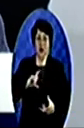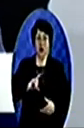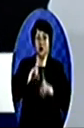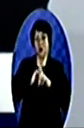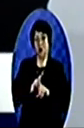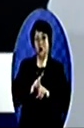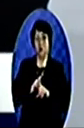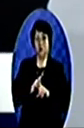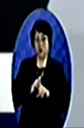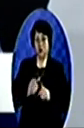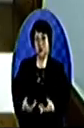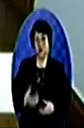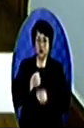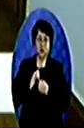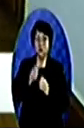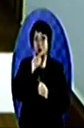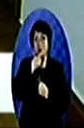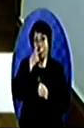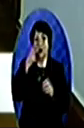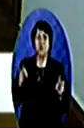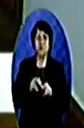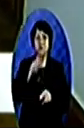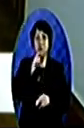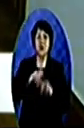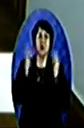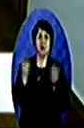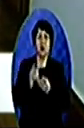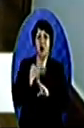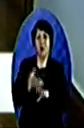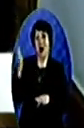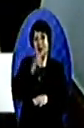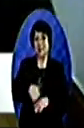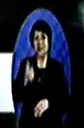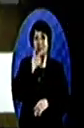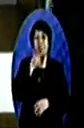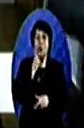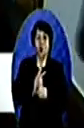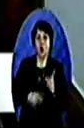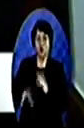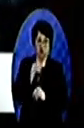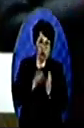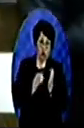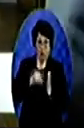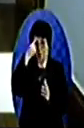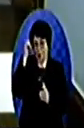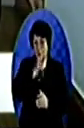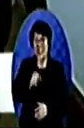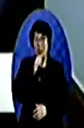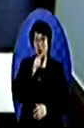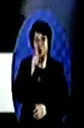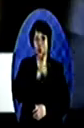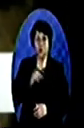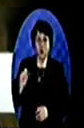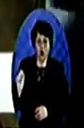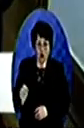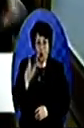гэж одоо миний хувьд бол дүгнж явдаг. Нийгмийн хамгаалал хангалтгүй хууль эрх зүйн орчин бүрдээгүй өнөөгийн нөхцөлд Монголын сэтгүүлчид дөрөвдөг